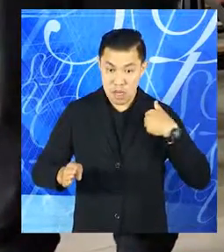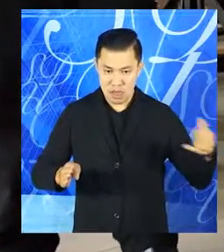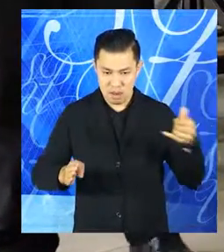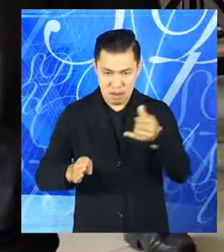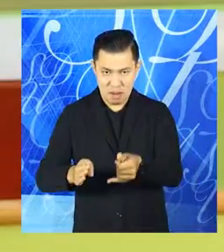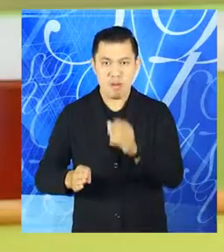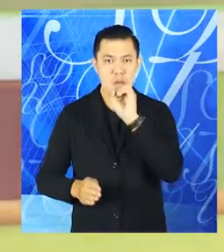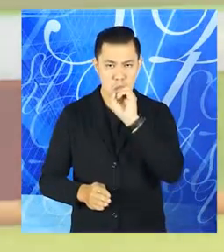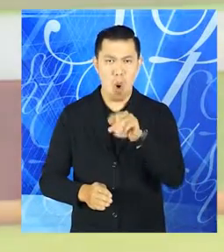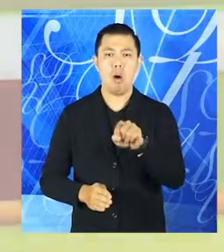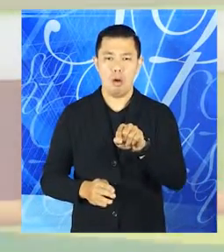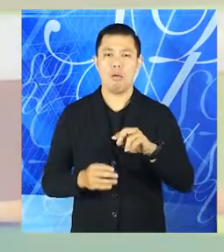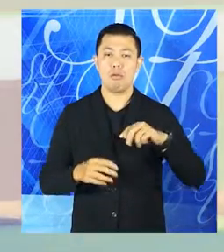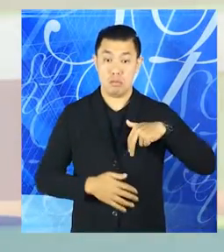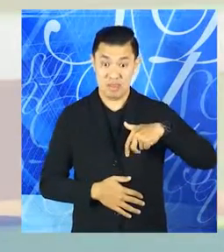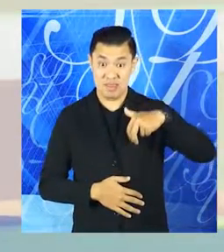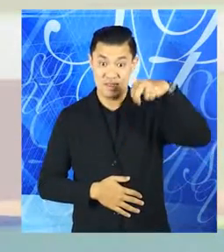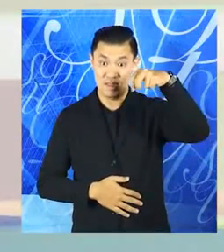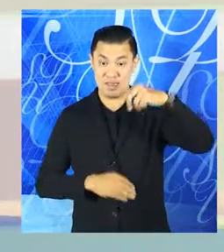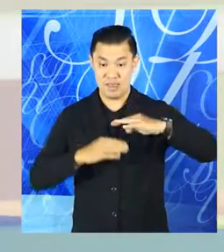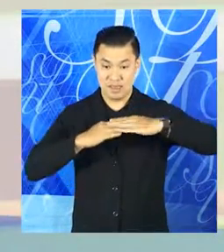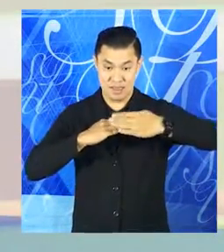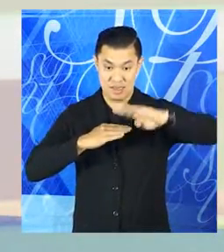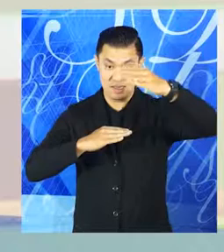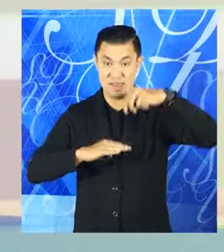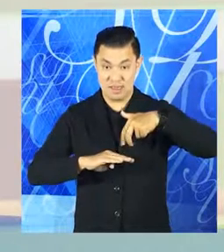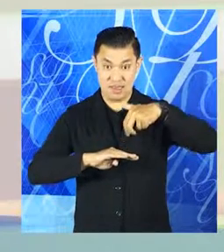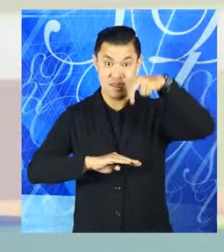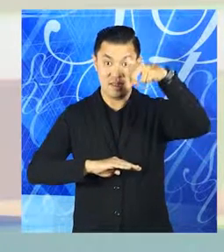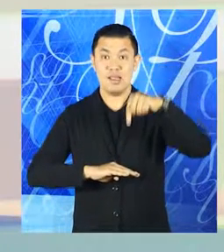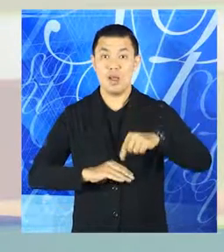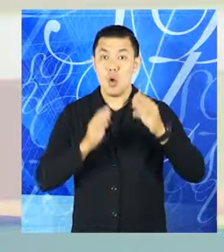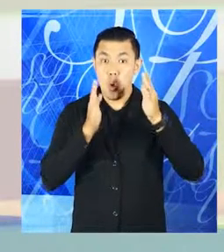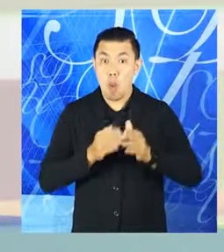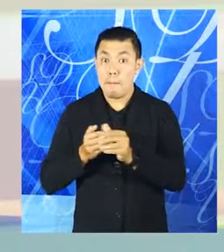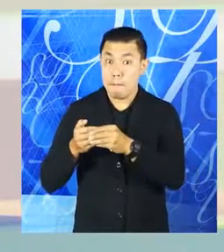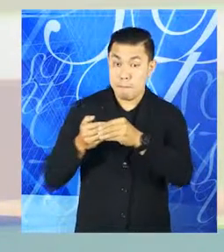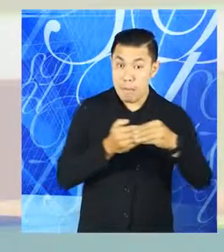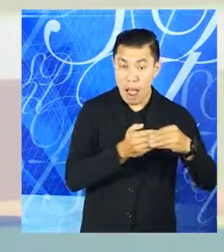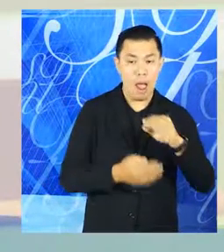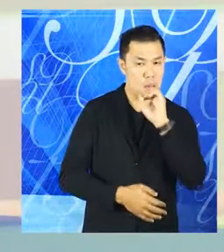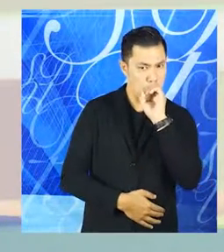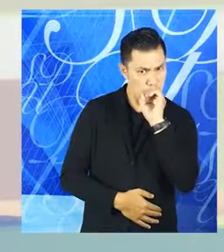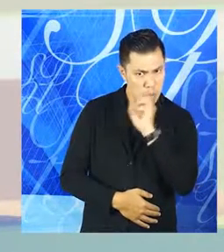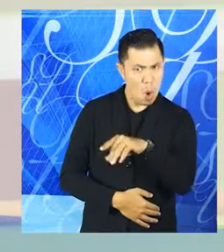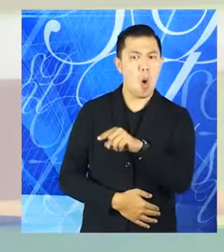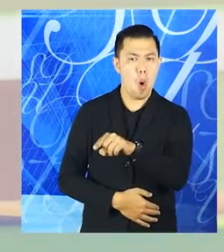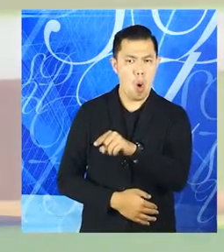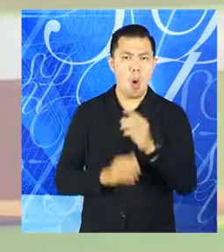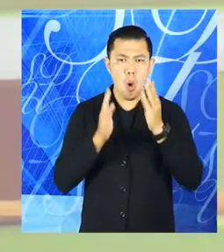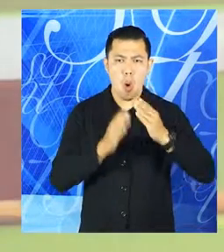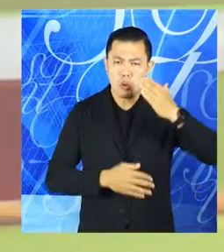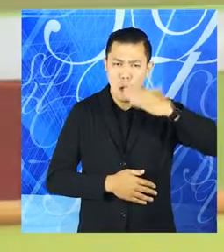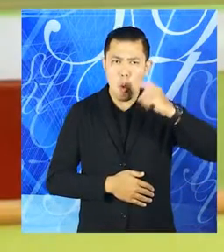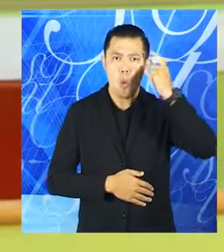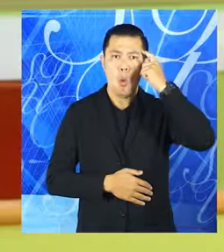าการขึ้นลงบันไดผู้นำทางจะต้องบอกให้คนตาบอด